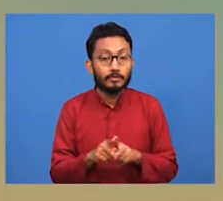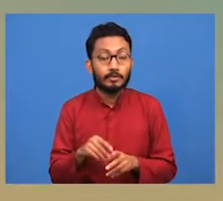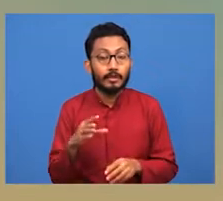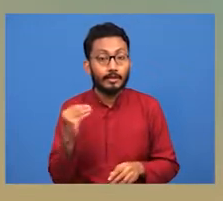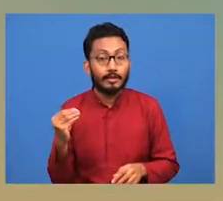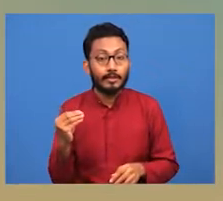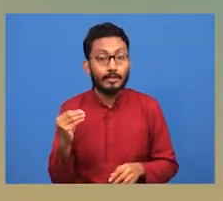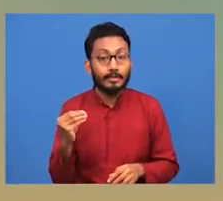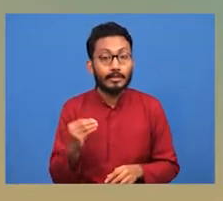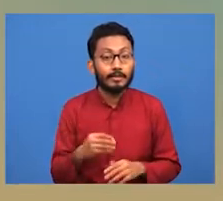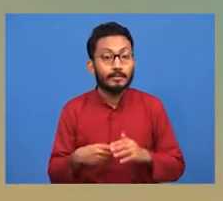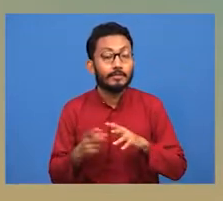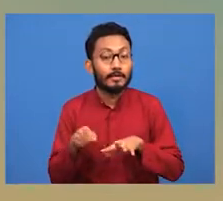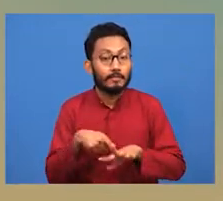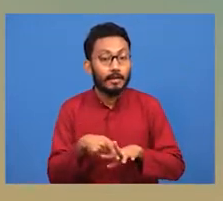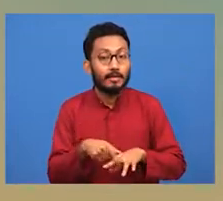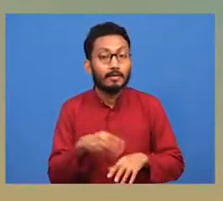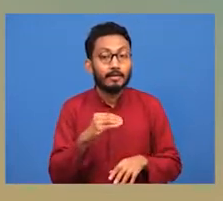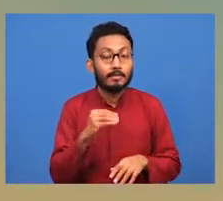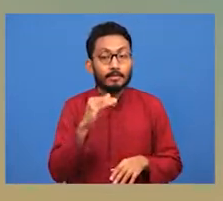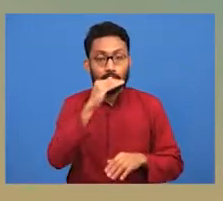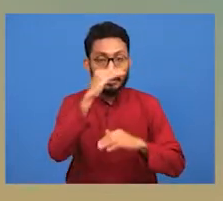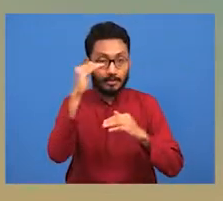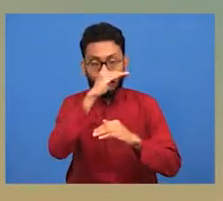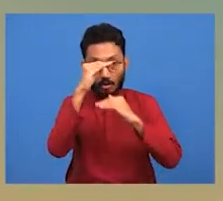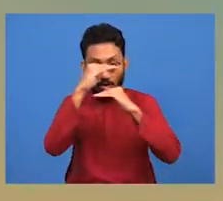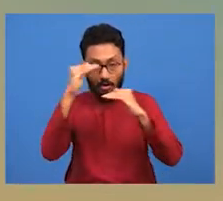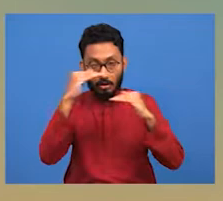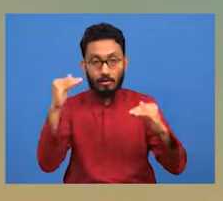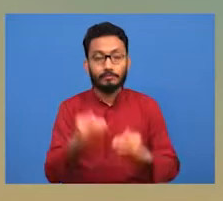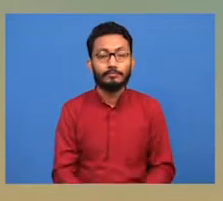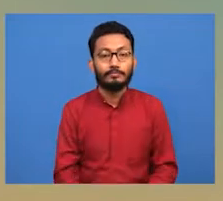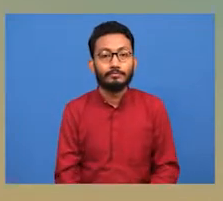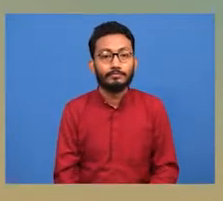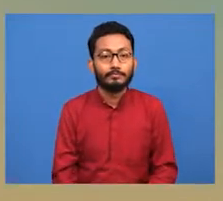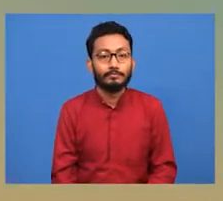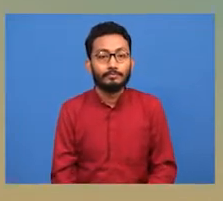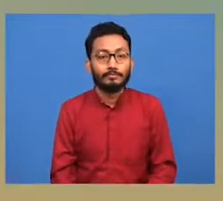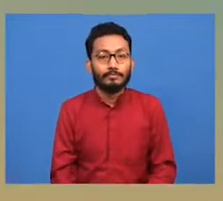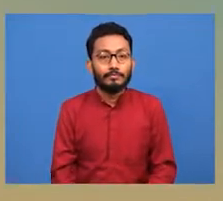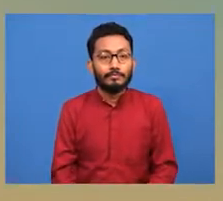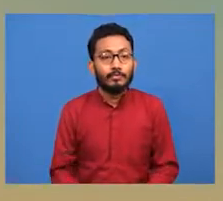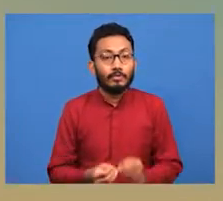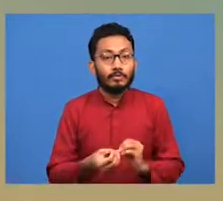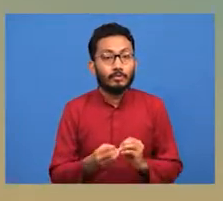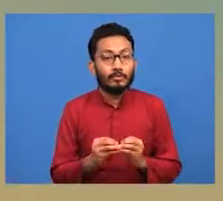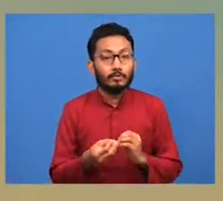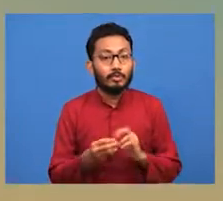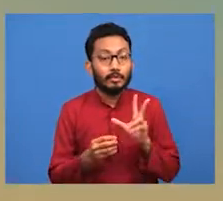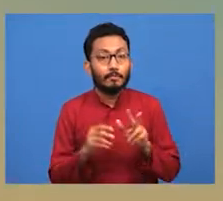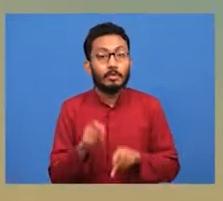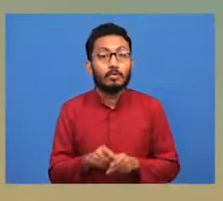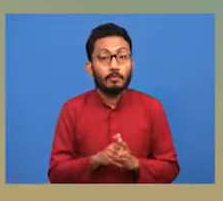rak. Gambar ketiga. Kata kerja aktif transitif ialah menunggang.